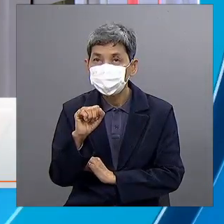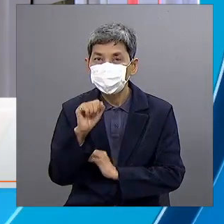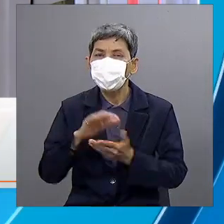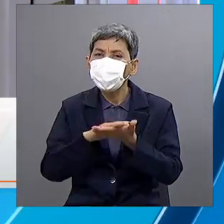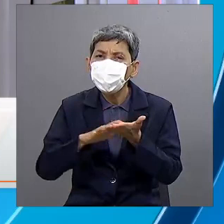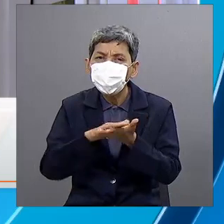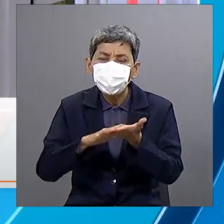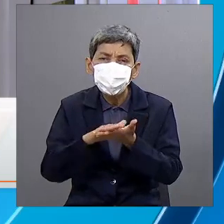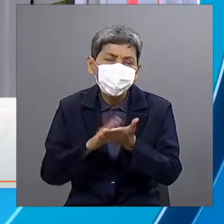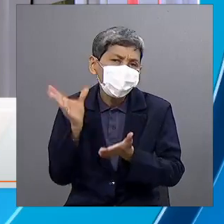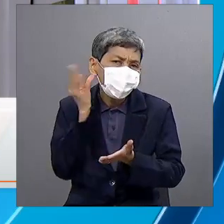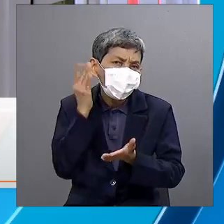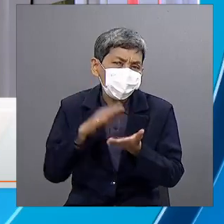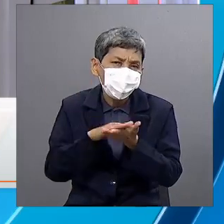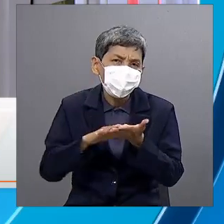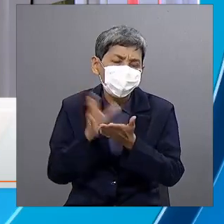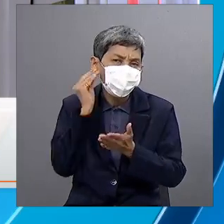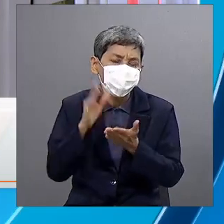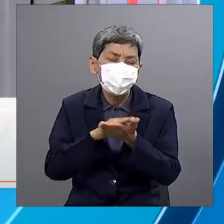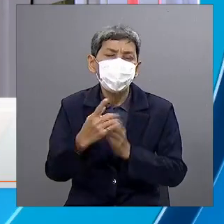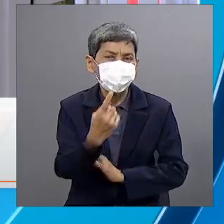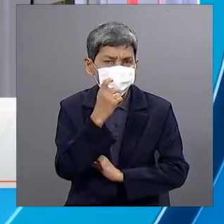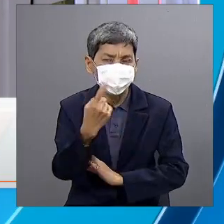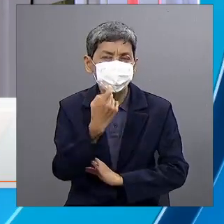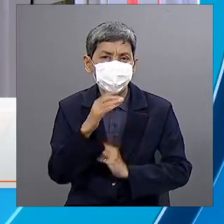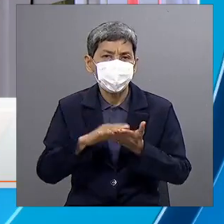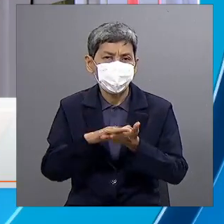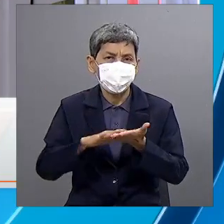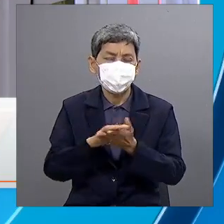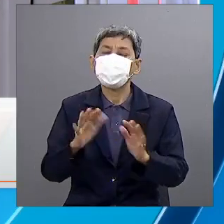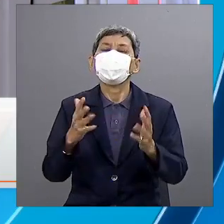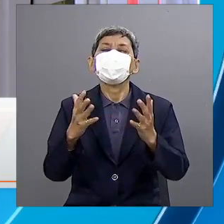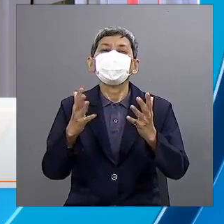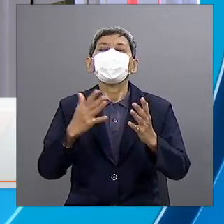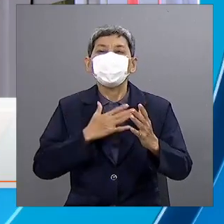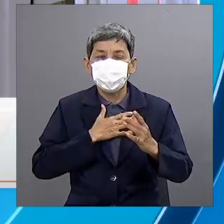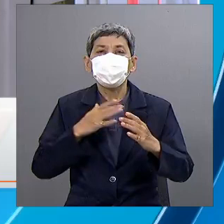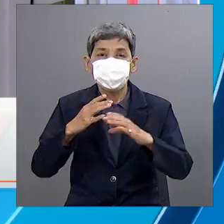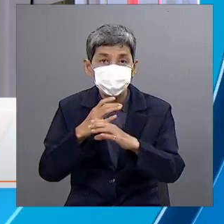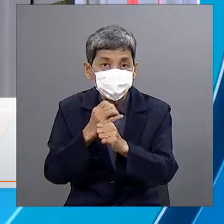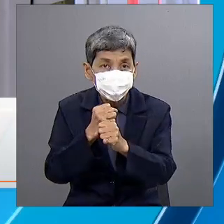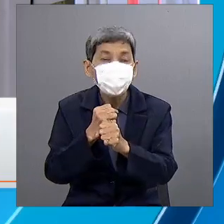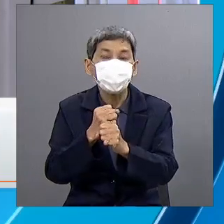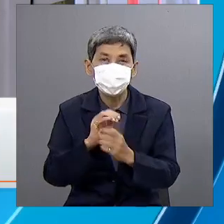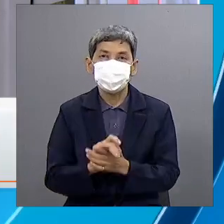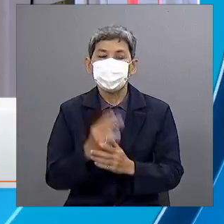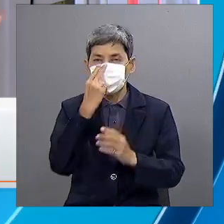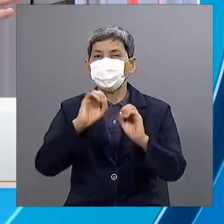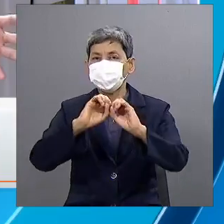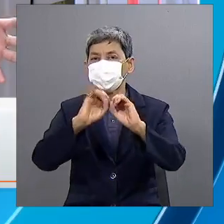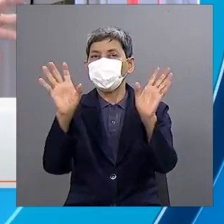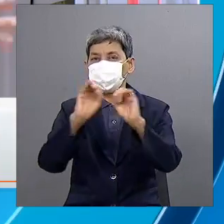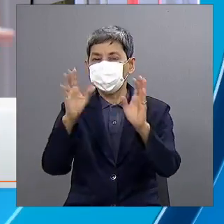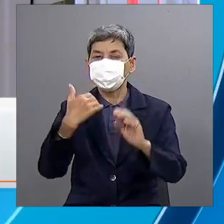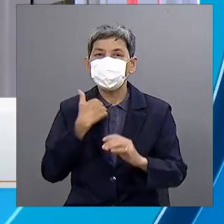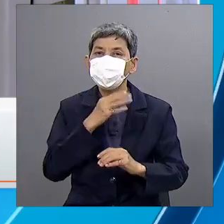ณ ครับผม ไปขอคำถาม ไม่มีอะไรครับผมแค่สรุปจากที่ท่านพูดเมื่อสักครู่นี้ก็ค่อนข้างจะชัดเจนแล้วว่าถ้าเกิดได้เอกสาร